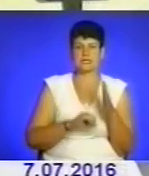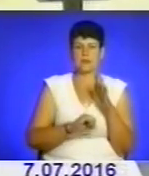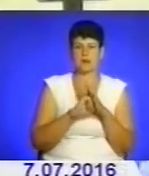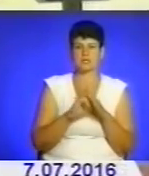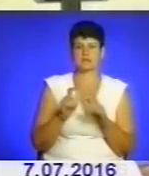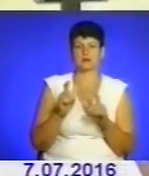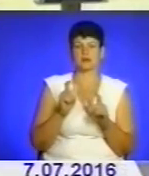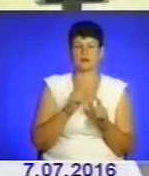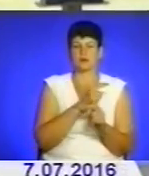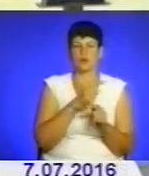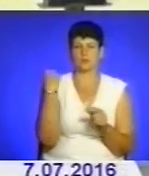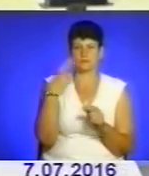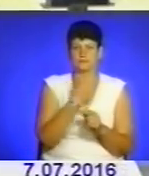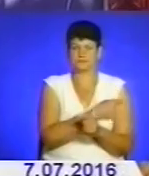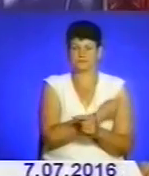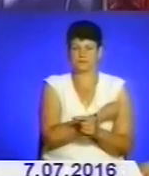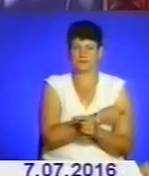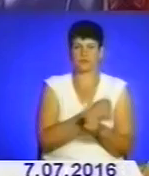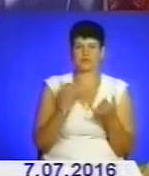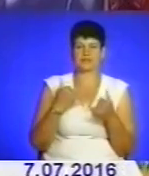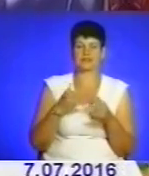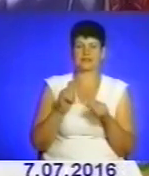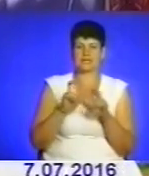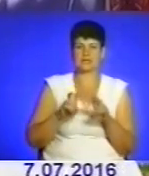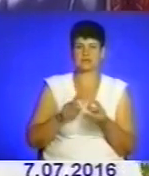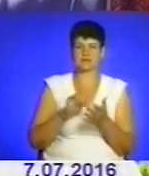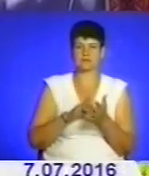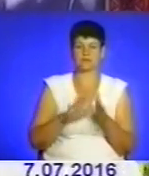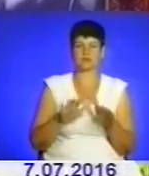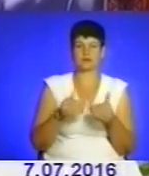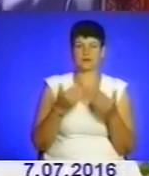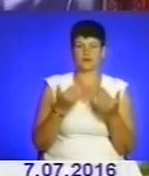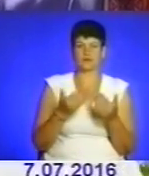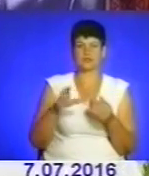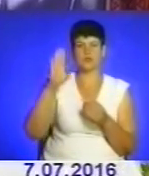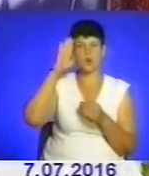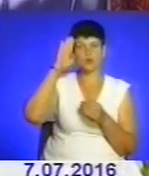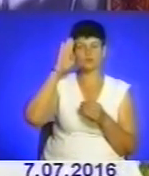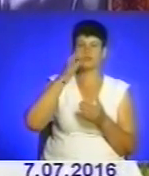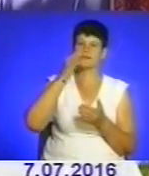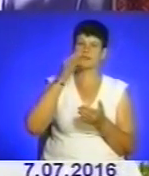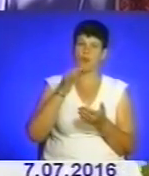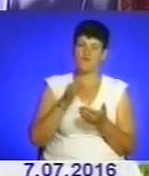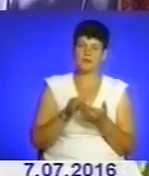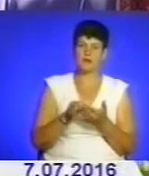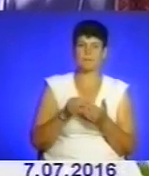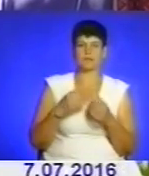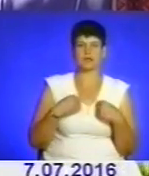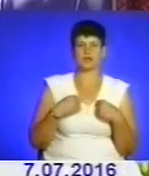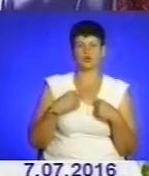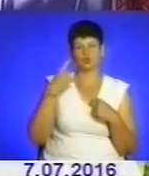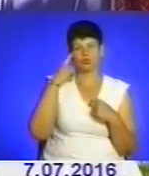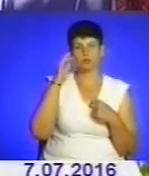лікарні, сучасний діагностичний центр. Великі надії на нього покладаємо. Він нас, хлопчина, відповідальний, думаємо, хорошим